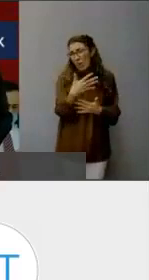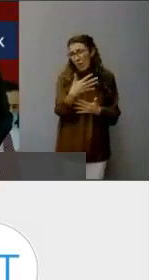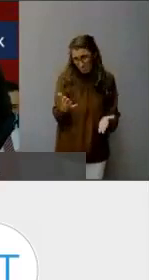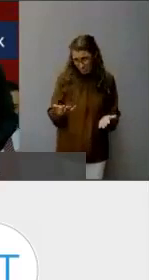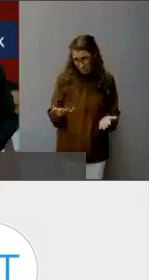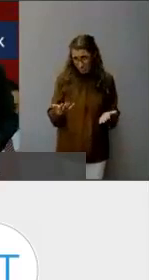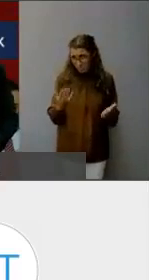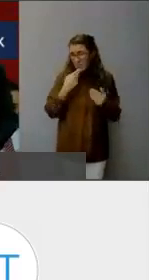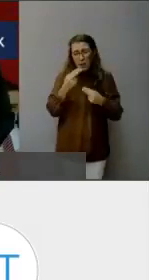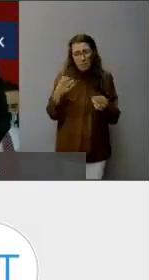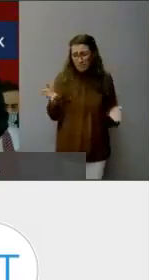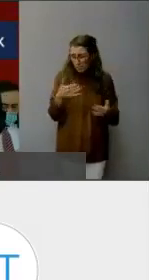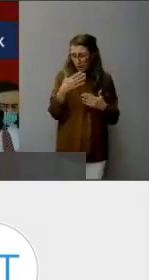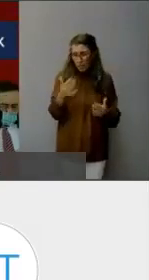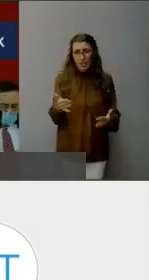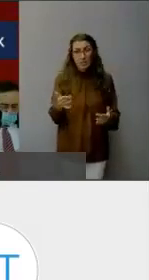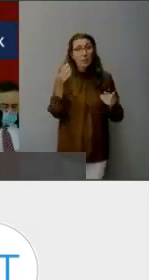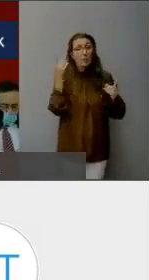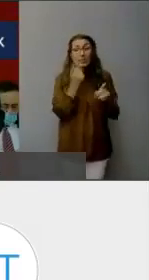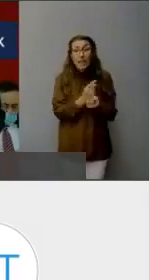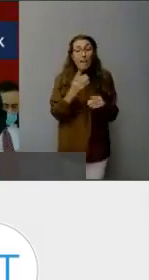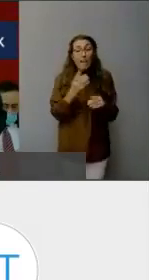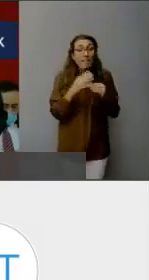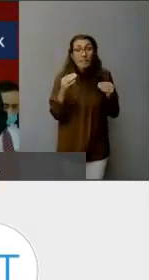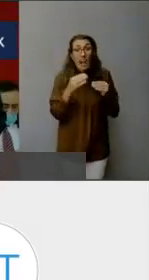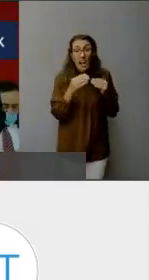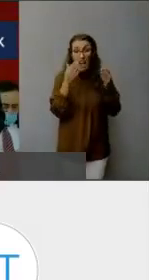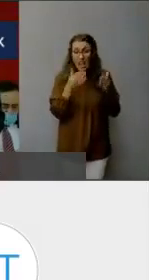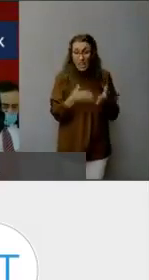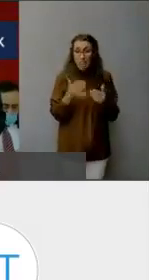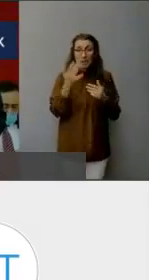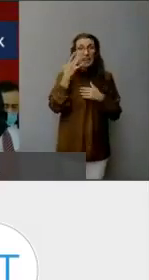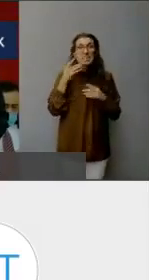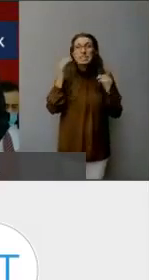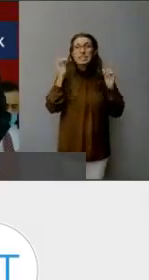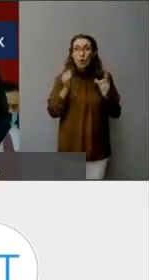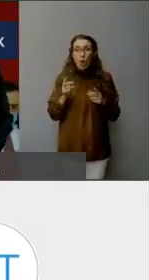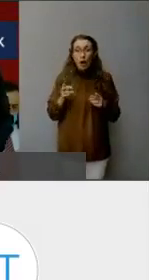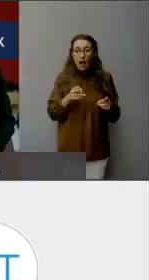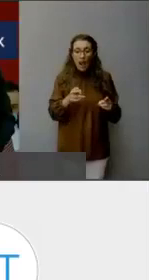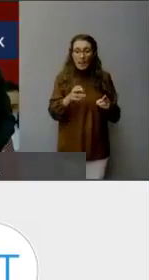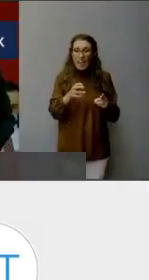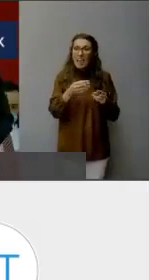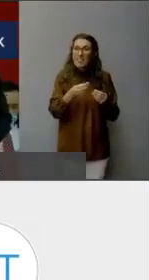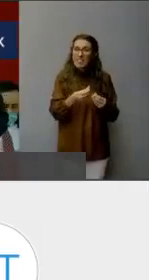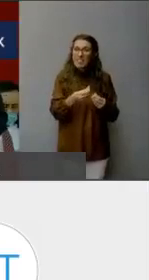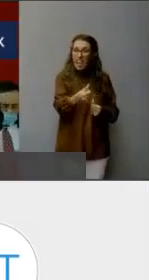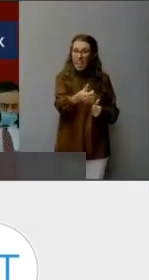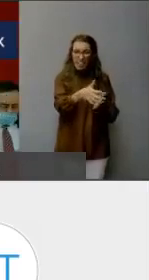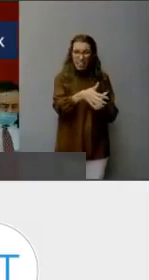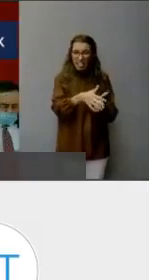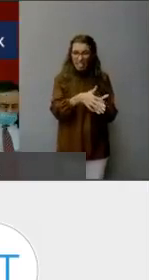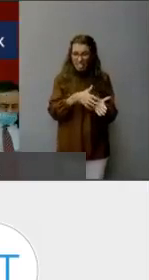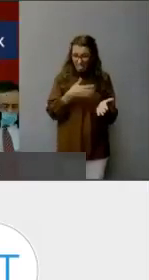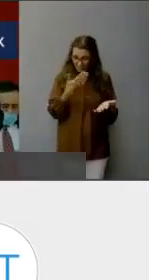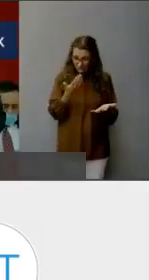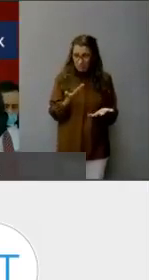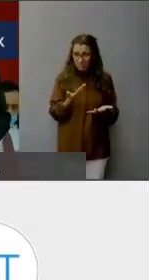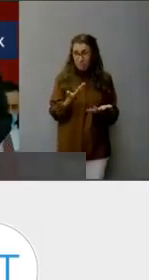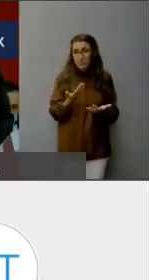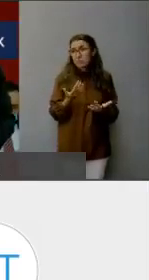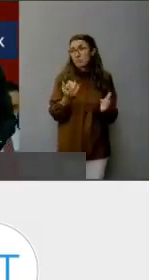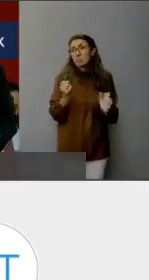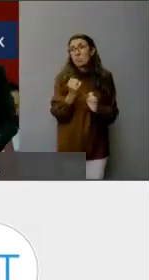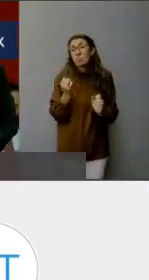chiamatelo come cava lui pare ma si deve fare perché altrimenti si distruggersi di tutto il territorio quindi voglio dire non si può fare